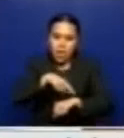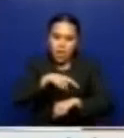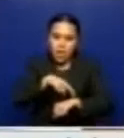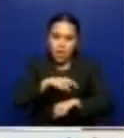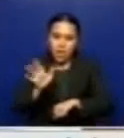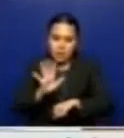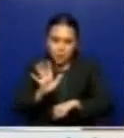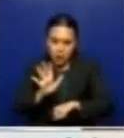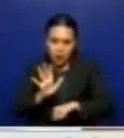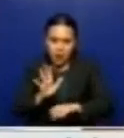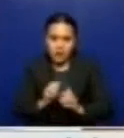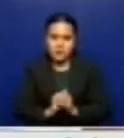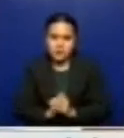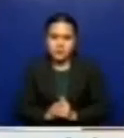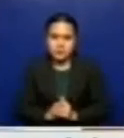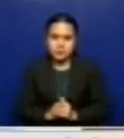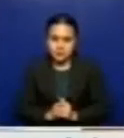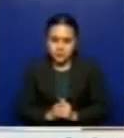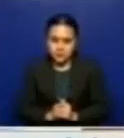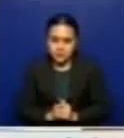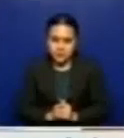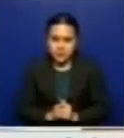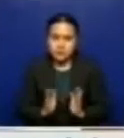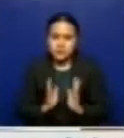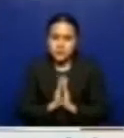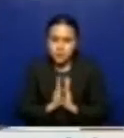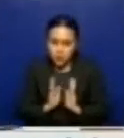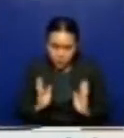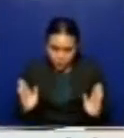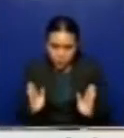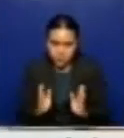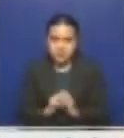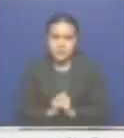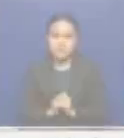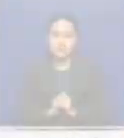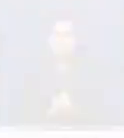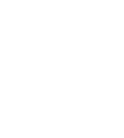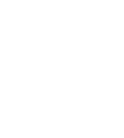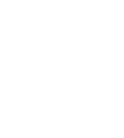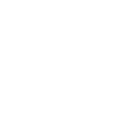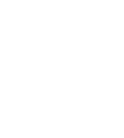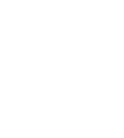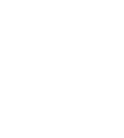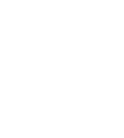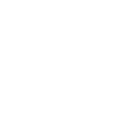ารพของผมขออนุญาตขอบคุณเพียงเท่านี้ครับขอบคุณมากครับ